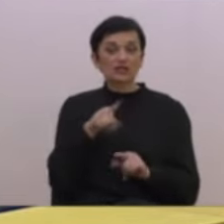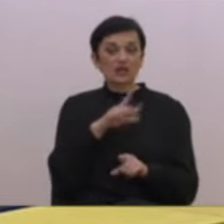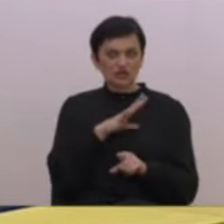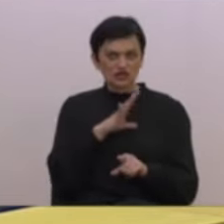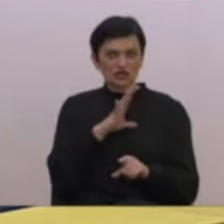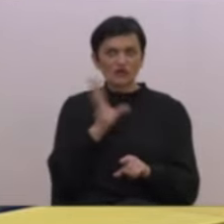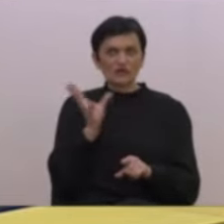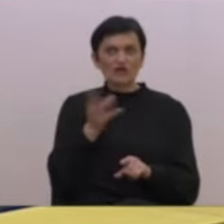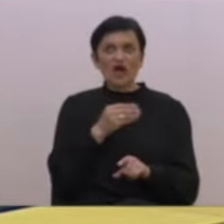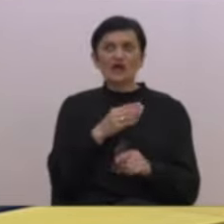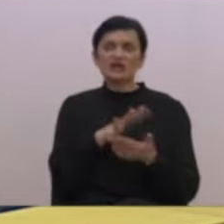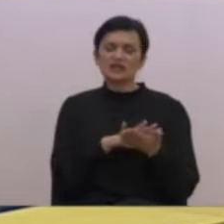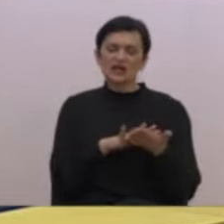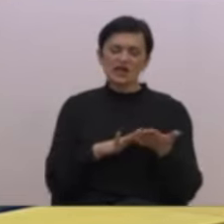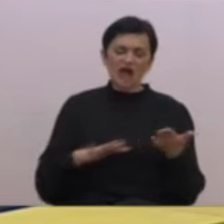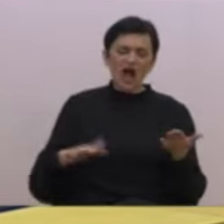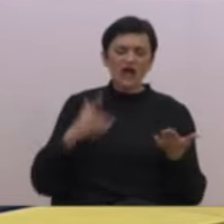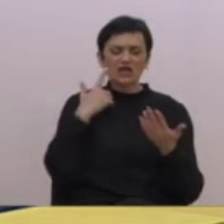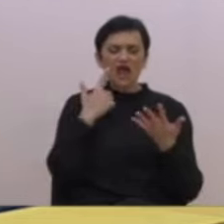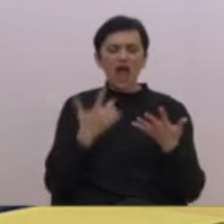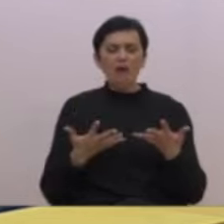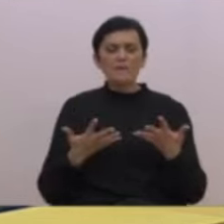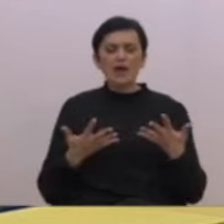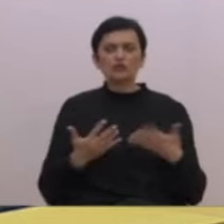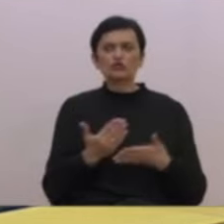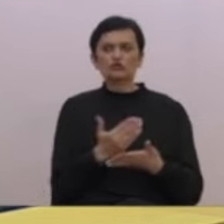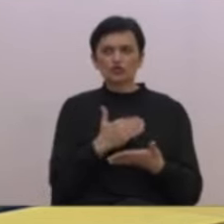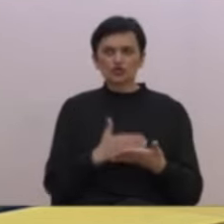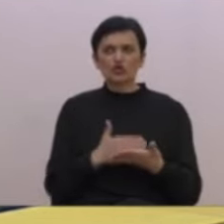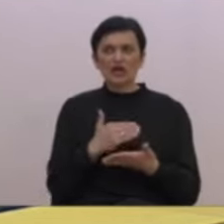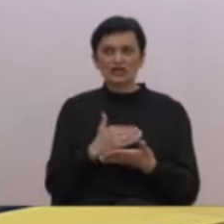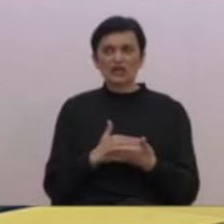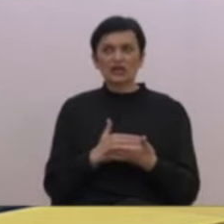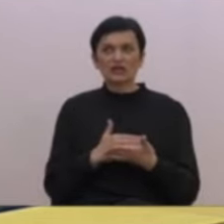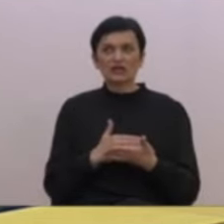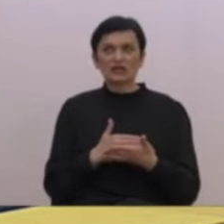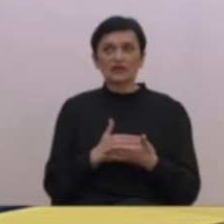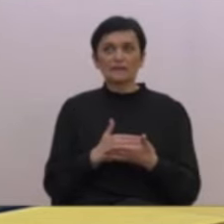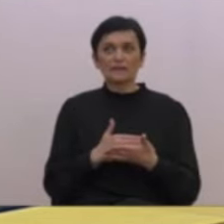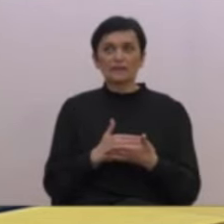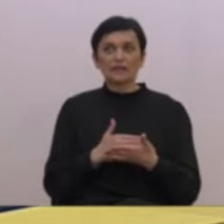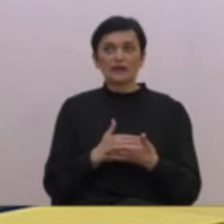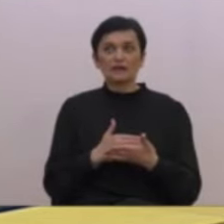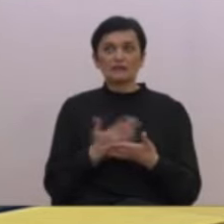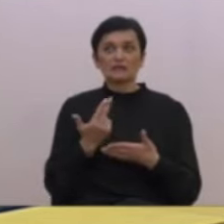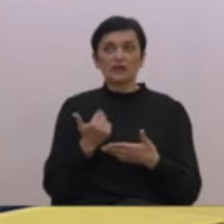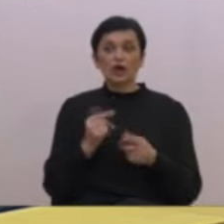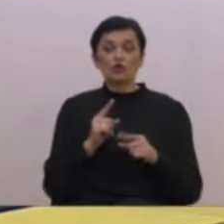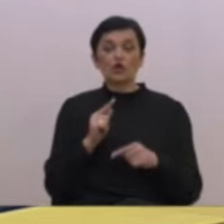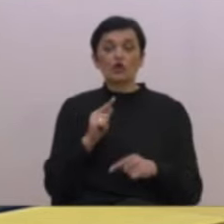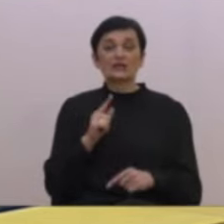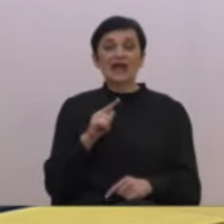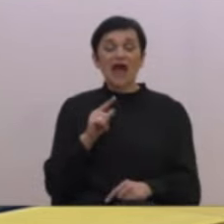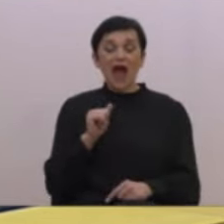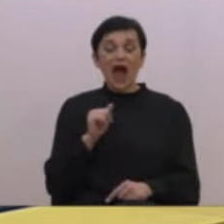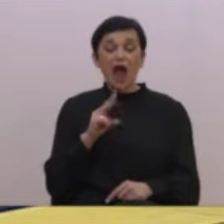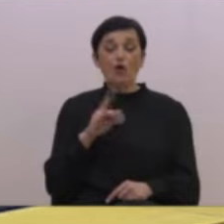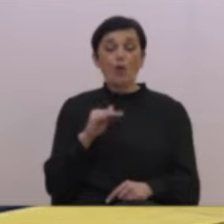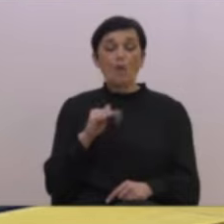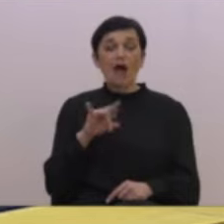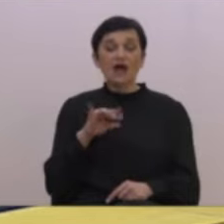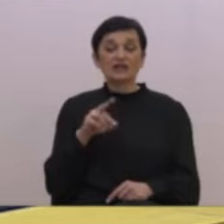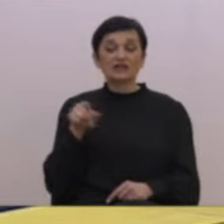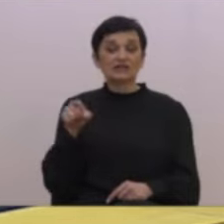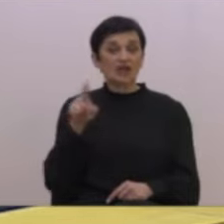გაგებით, ხანძლივობით, ეფექტიანობით, შედეგებით და ასე შემდეგ და ის რომ თეონა კუბარდია